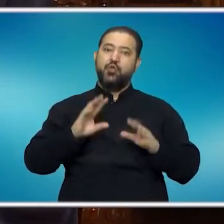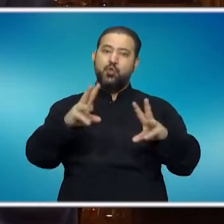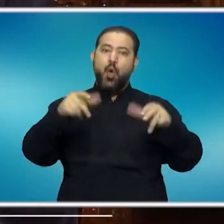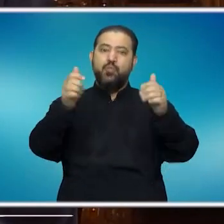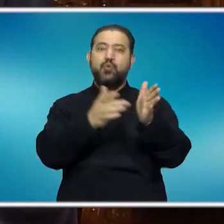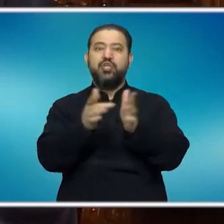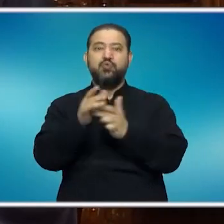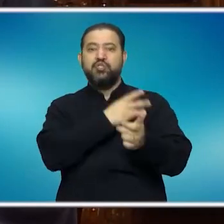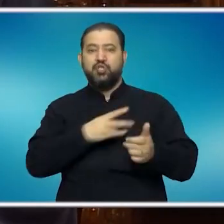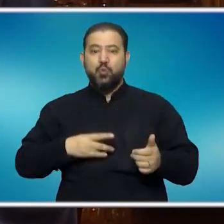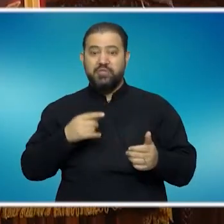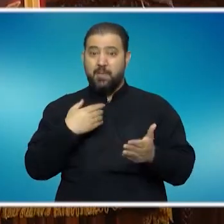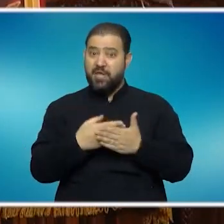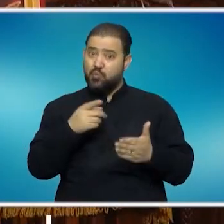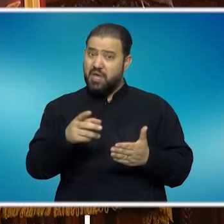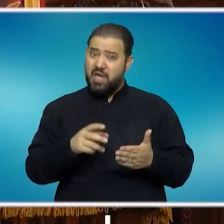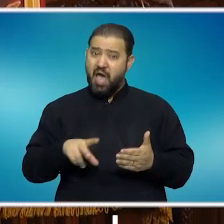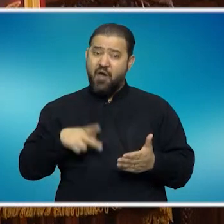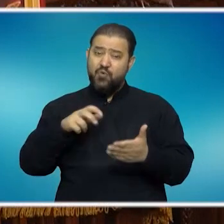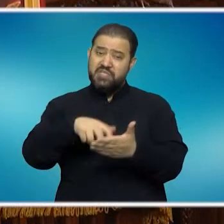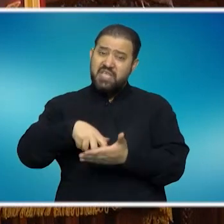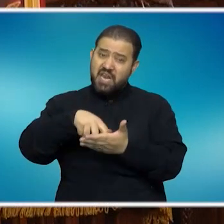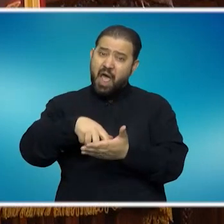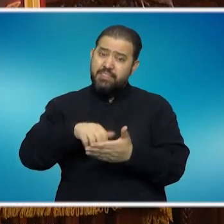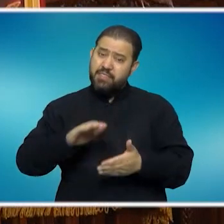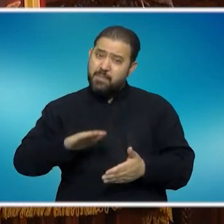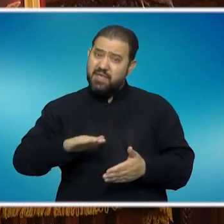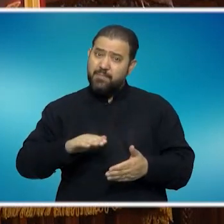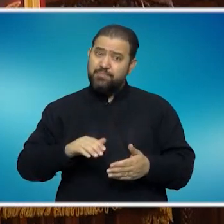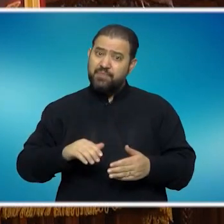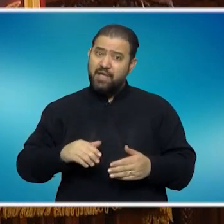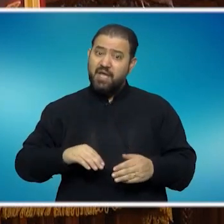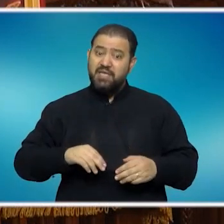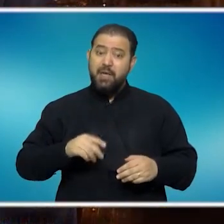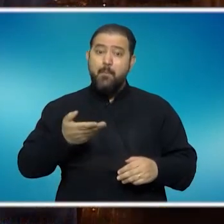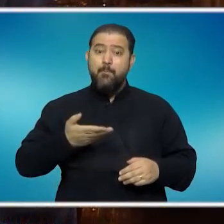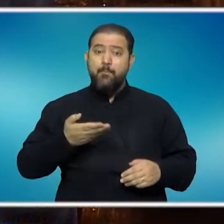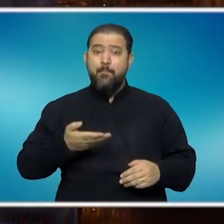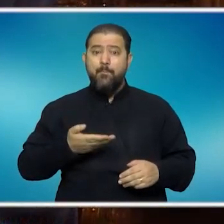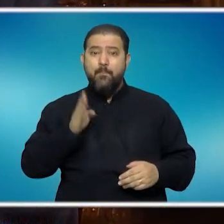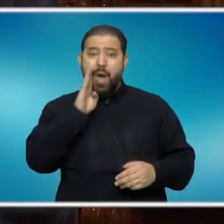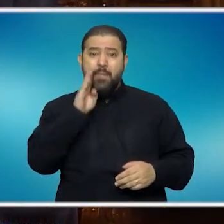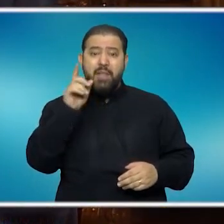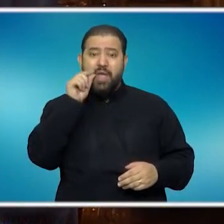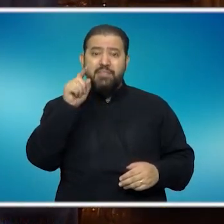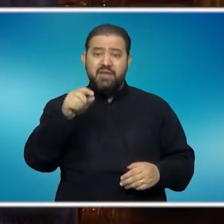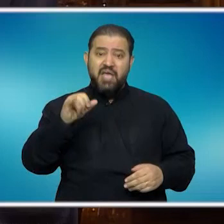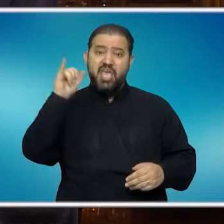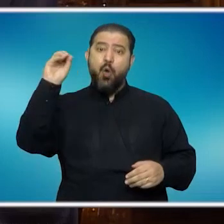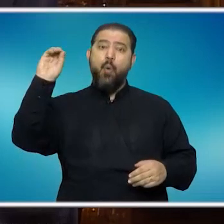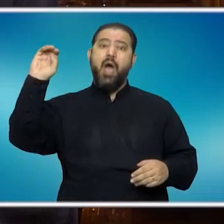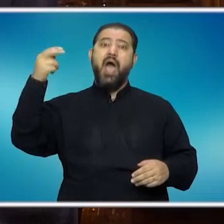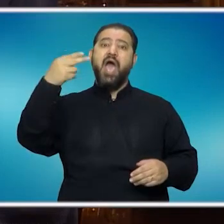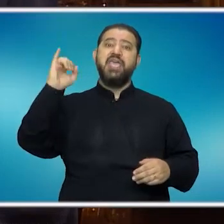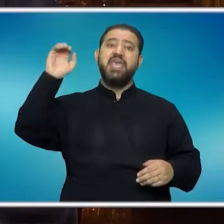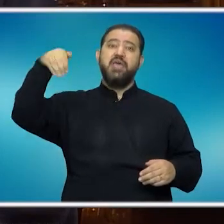mic copil și aici trebuie să ne amintim că Sfinții Ioachim și Ana au știut să întoarcă darul lui Dumnezeu. L-au primit la bătrânețe